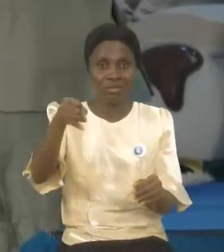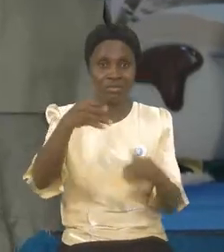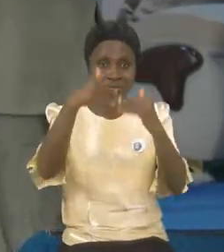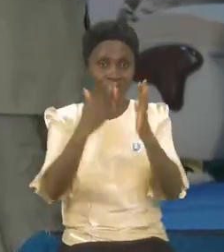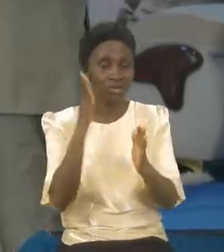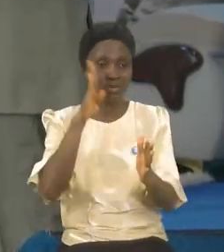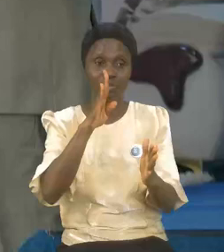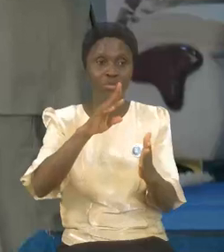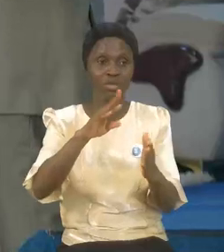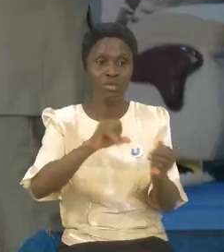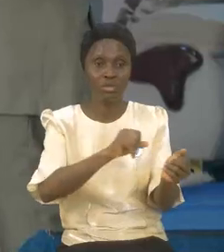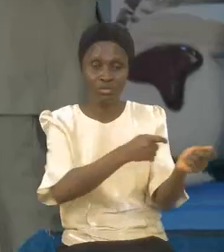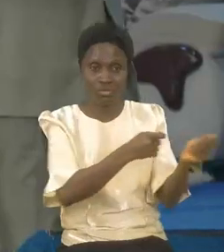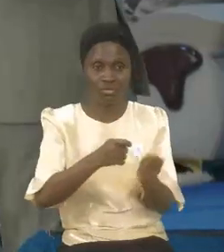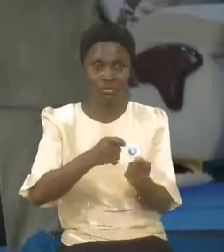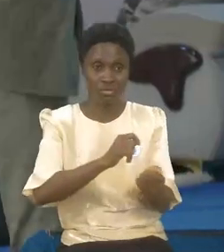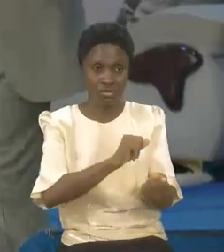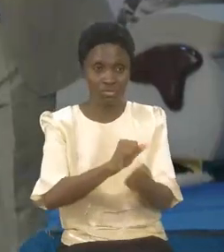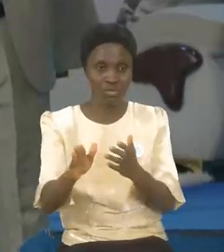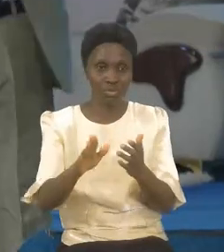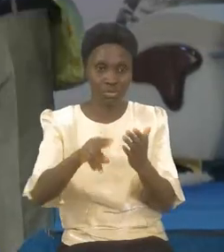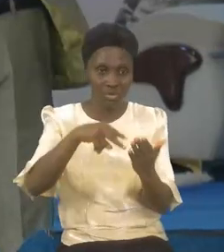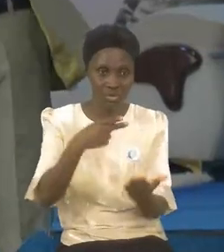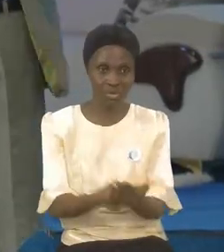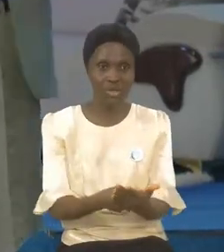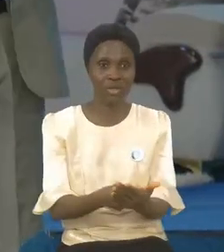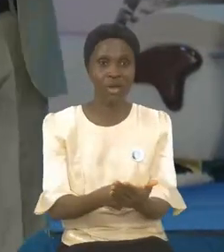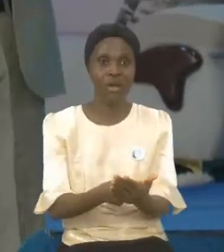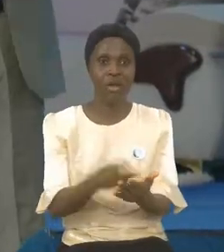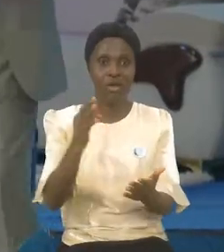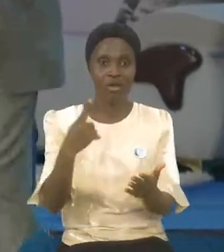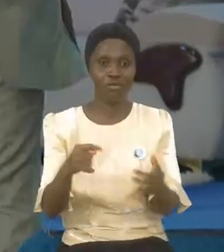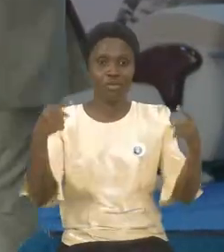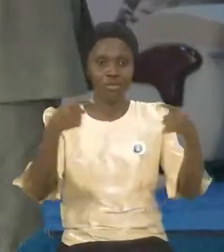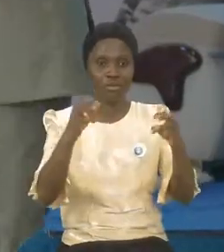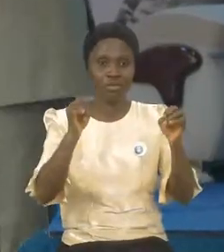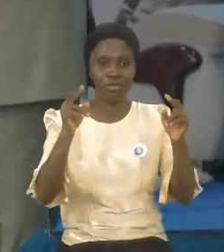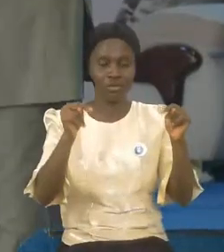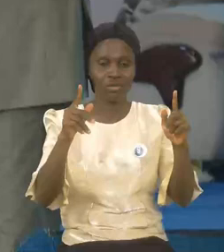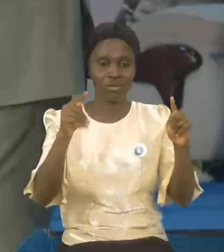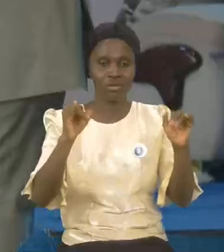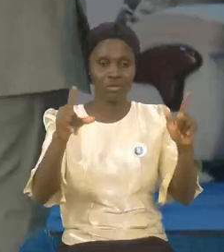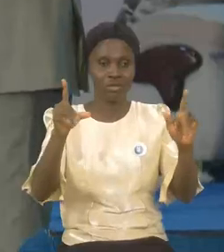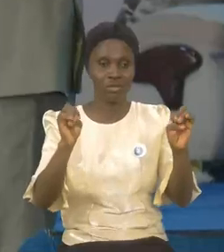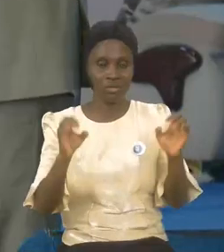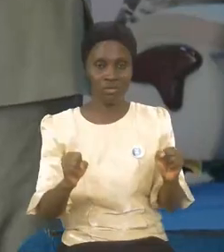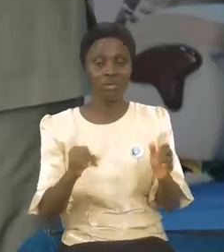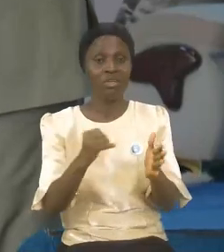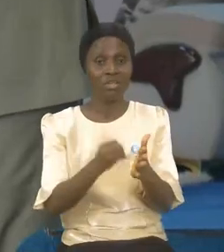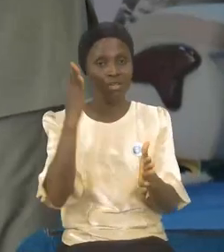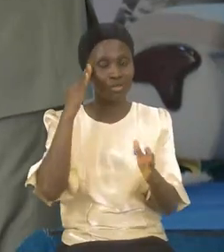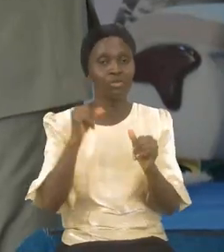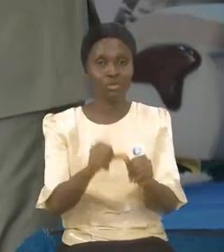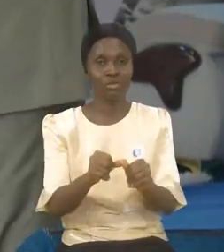les nations. Vous voyez le combat sur le dôme de Jérusalem, celui-ci le réclame, l'autre le réclame, cela